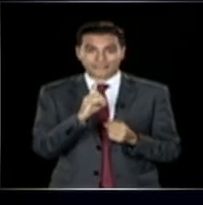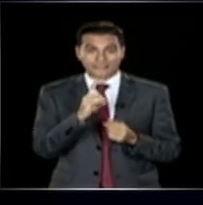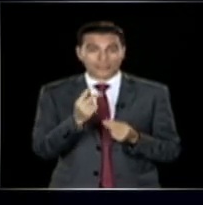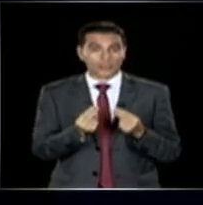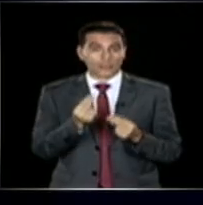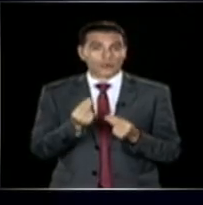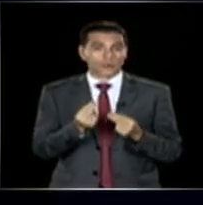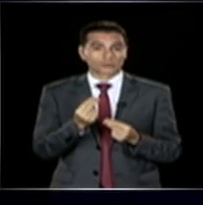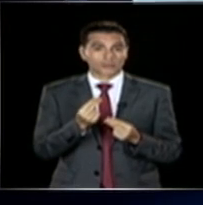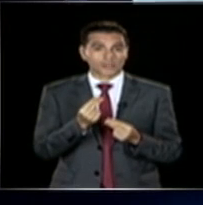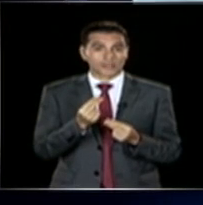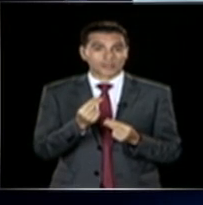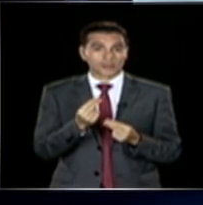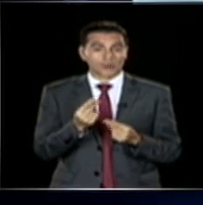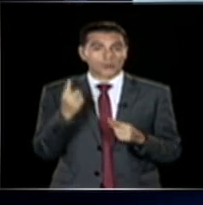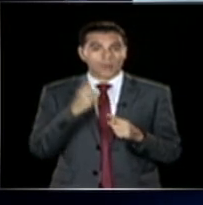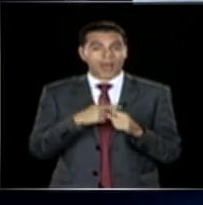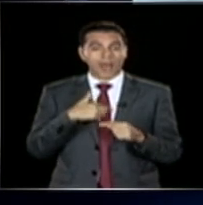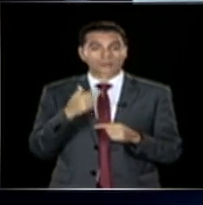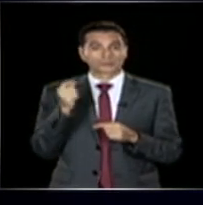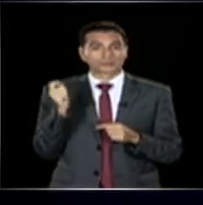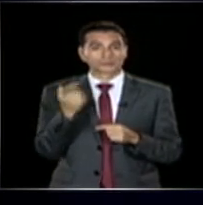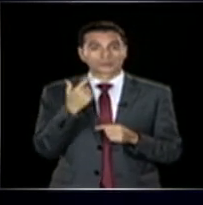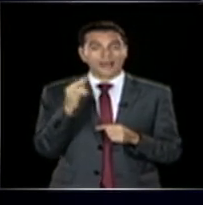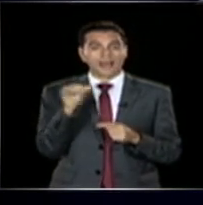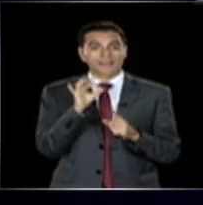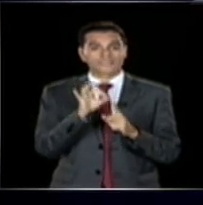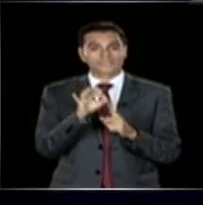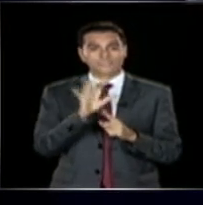ودمه خفيف وعايز حاجة واحدة بس،